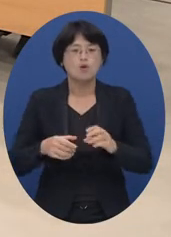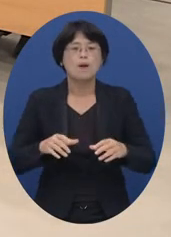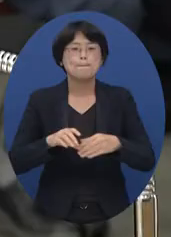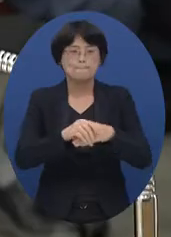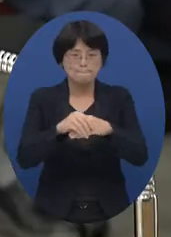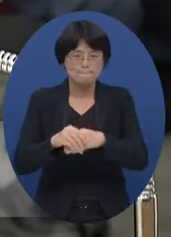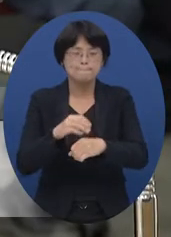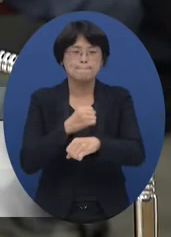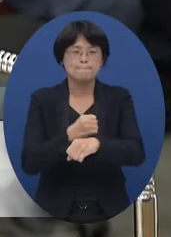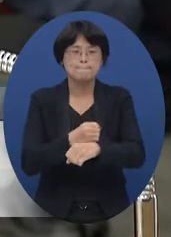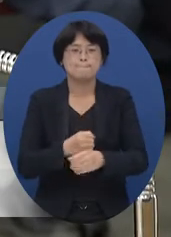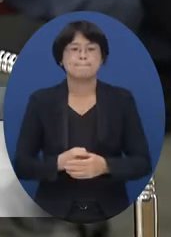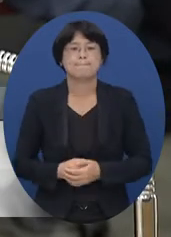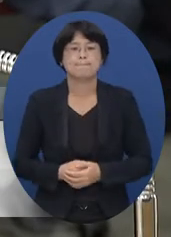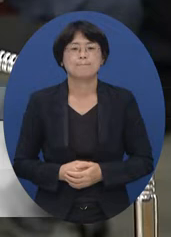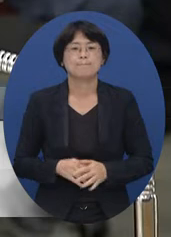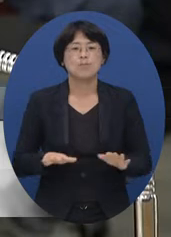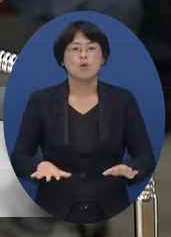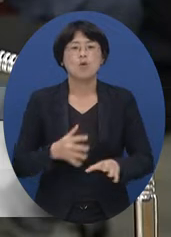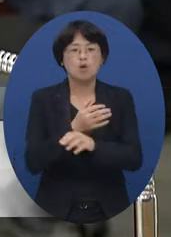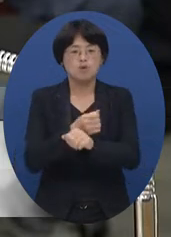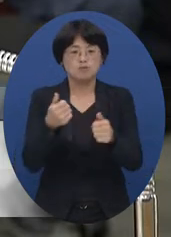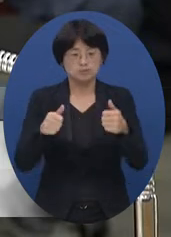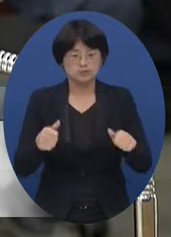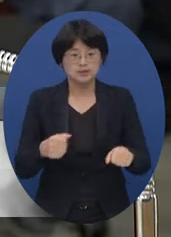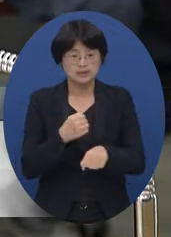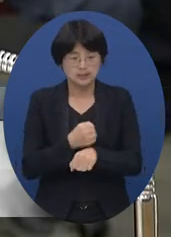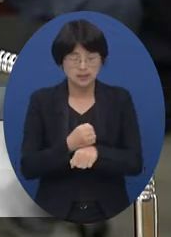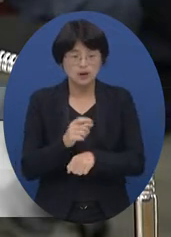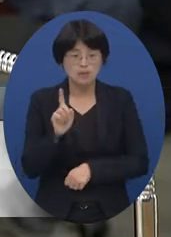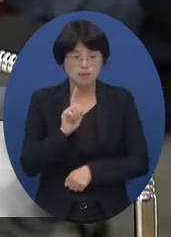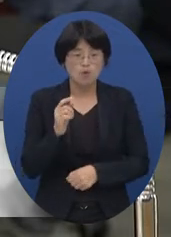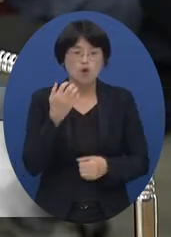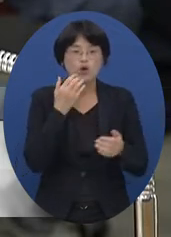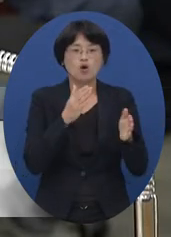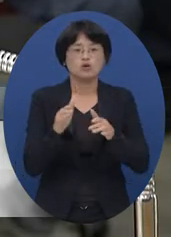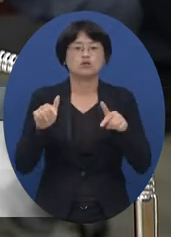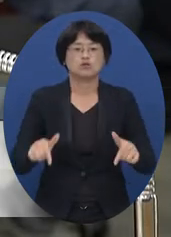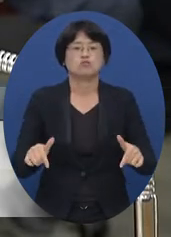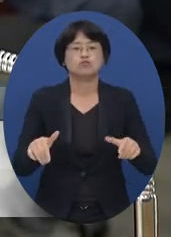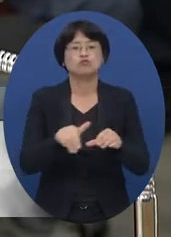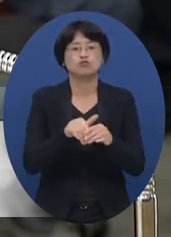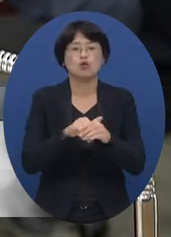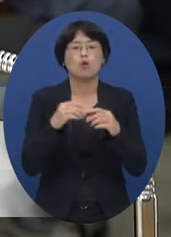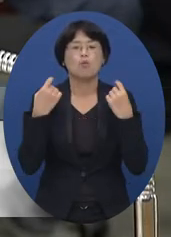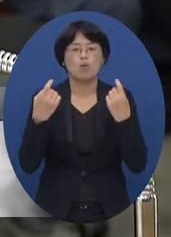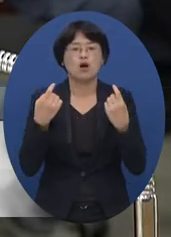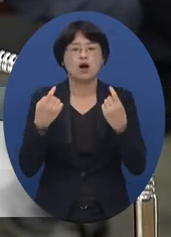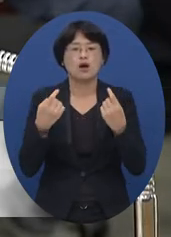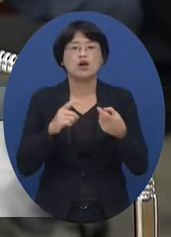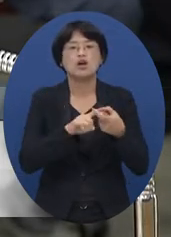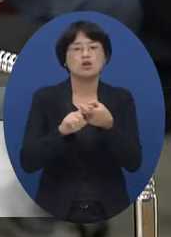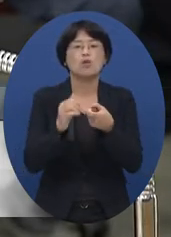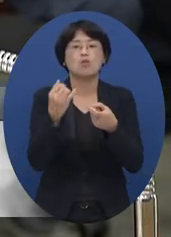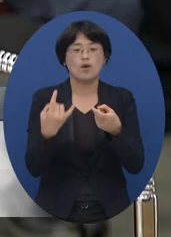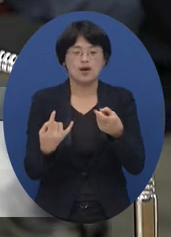했습니다. 오늘 협약식이 우리 서부권 문화 관광 그